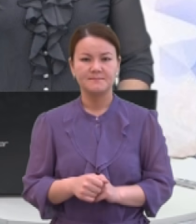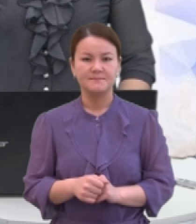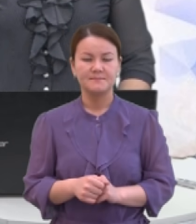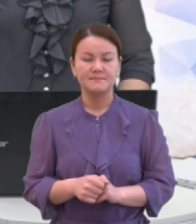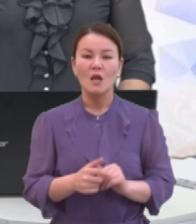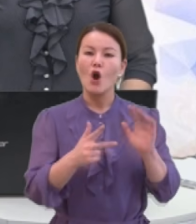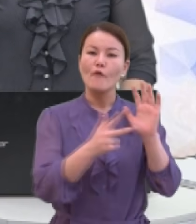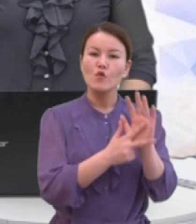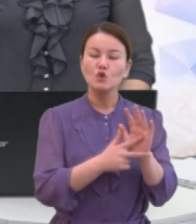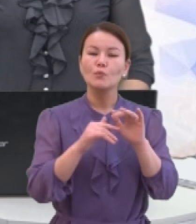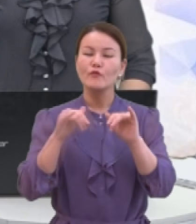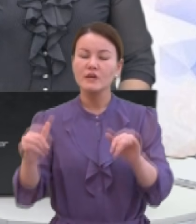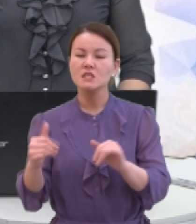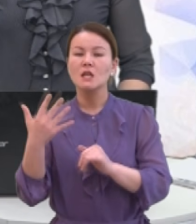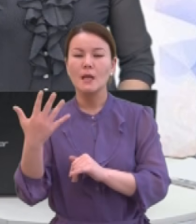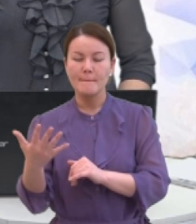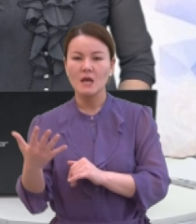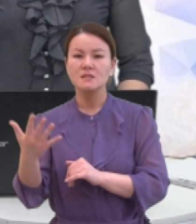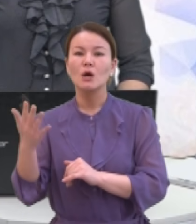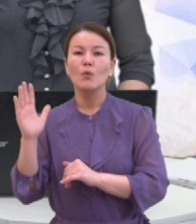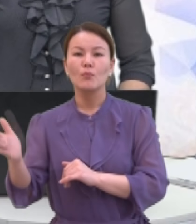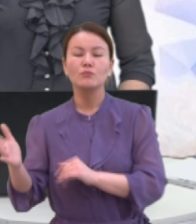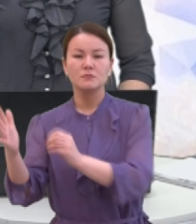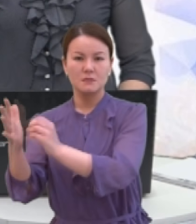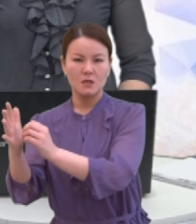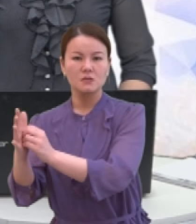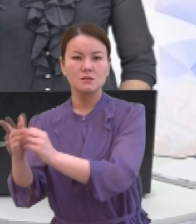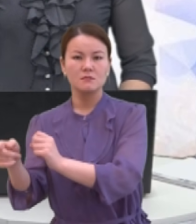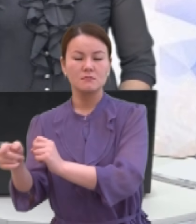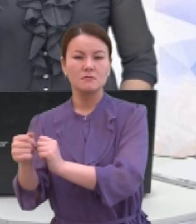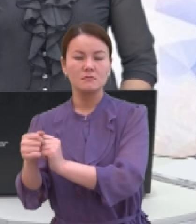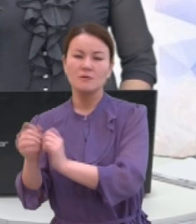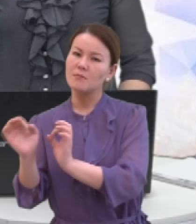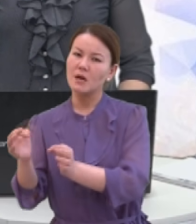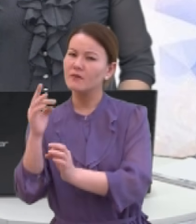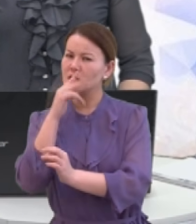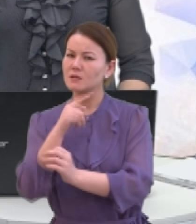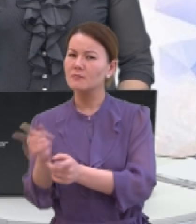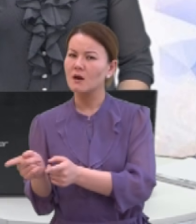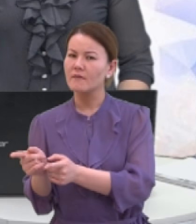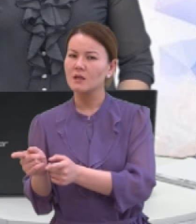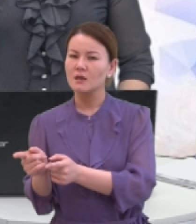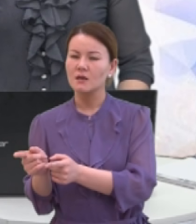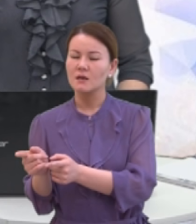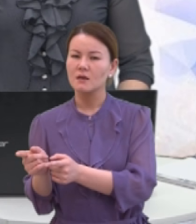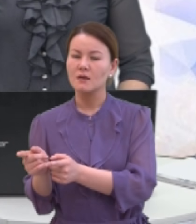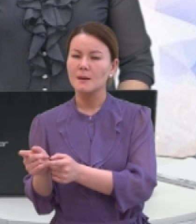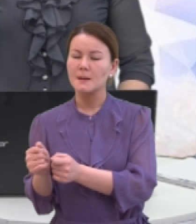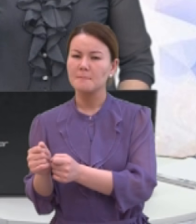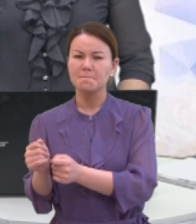8 увеличили на 5 и получили 15 правильно ли решили этот пример